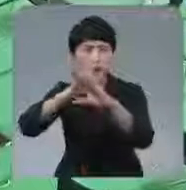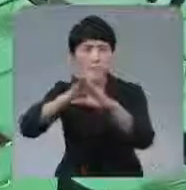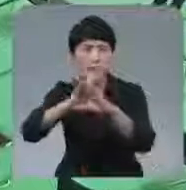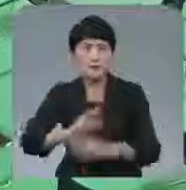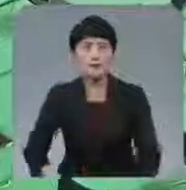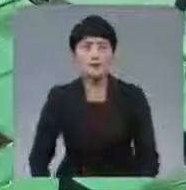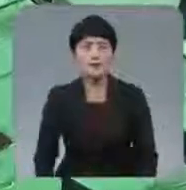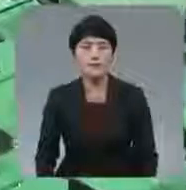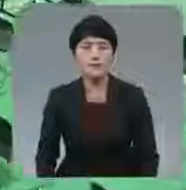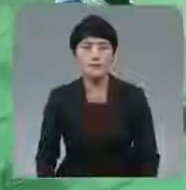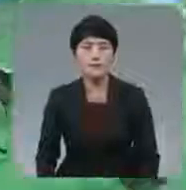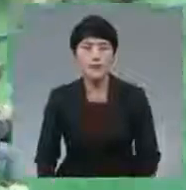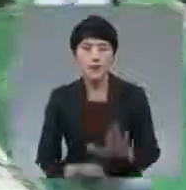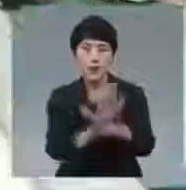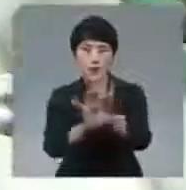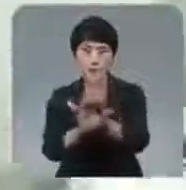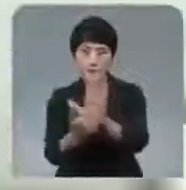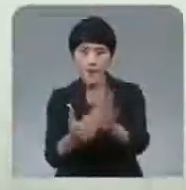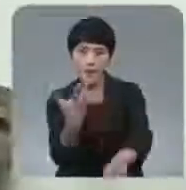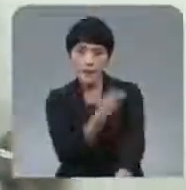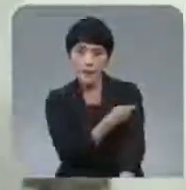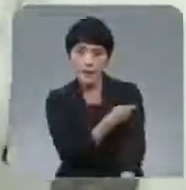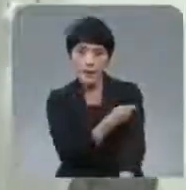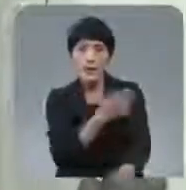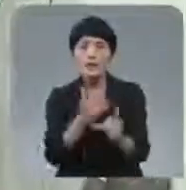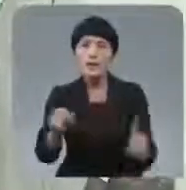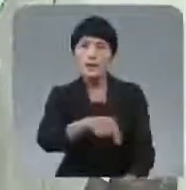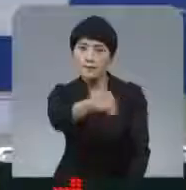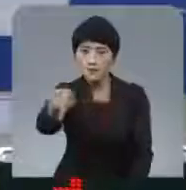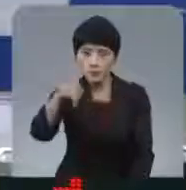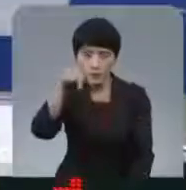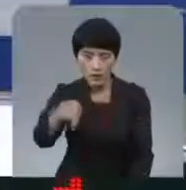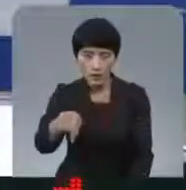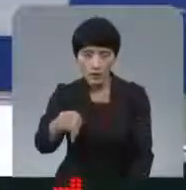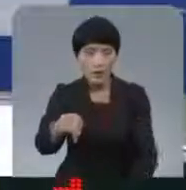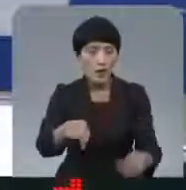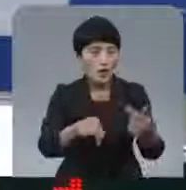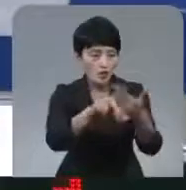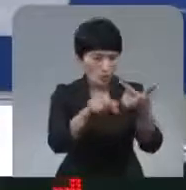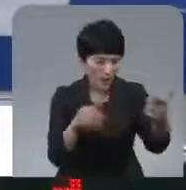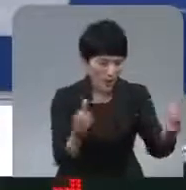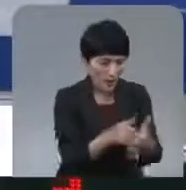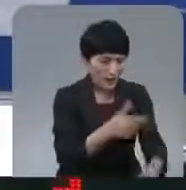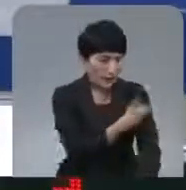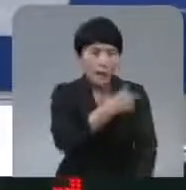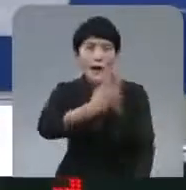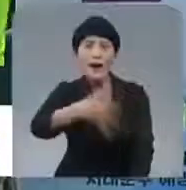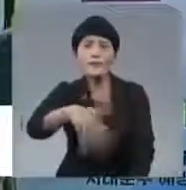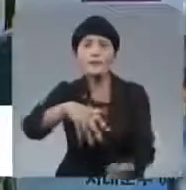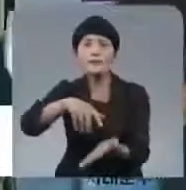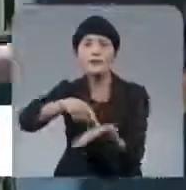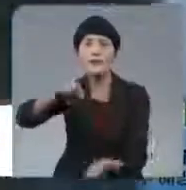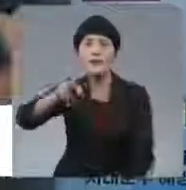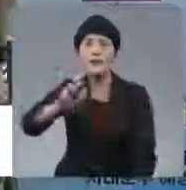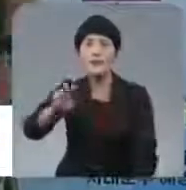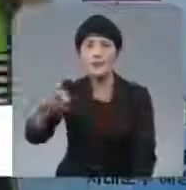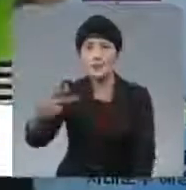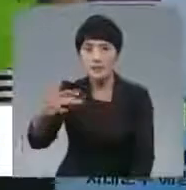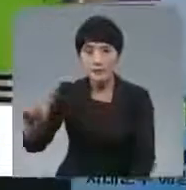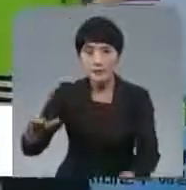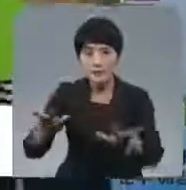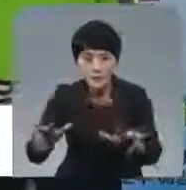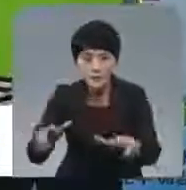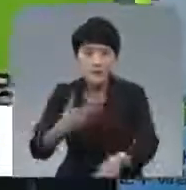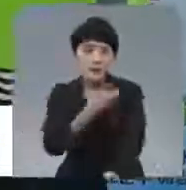Hai pemberian vaksinasi untuk sekitar 307 ribu orang yang belum menerima vaksinasi Kendati telah terdaftar untuk